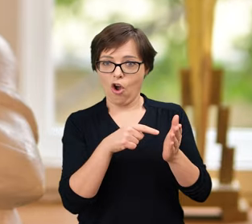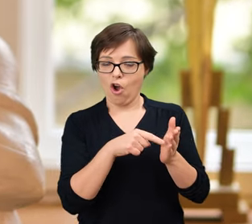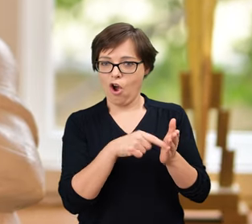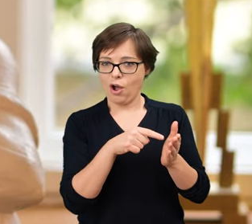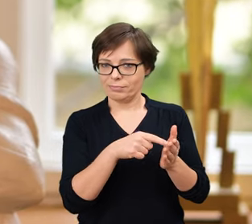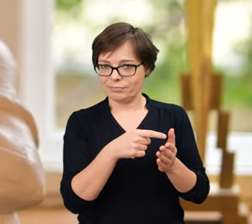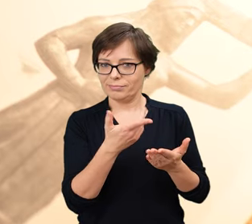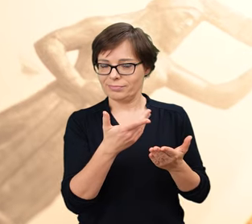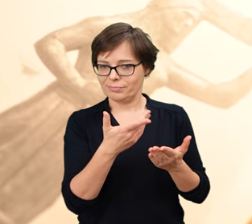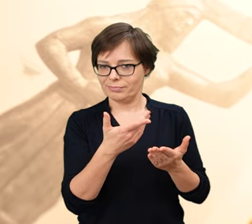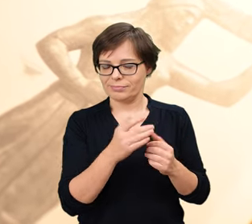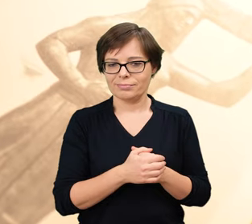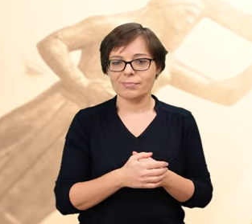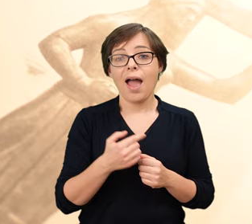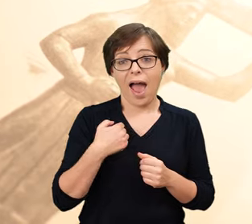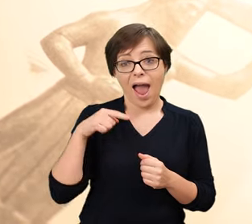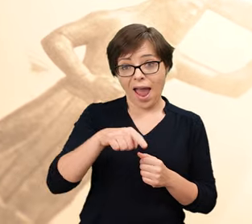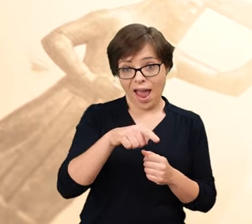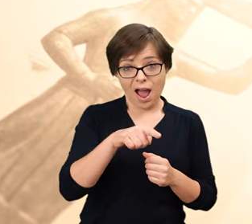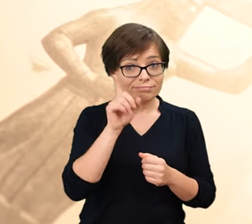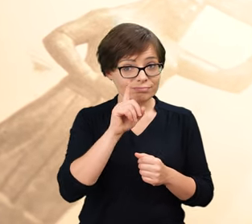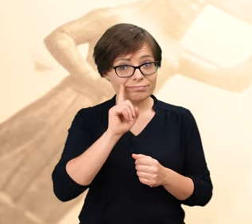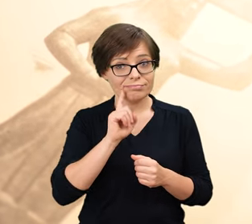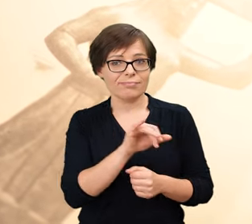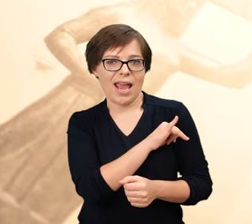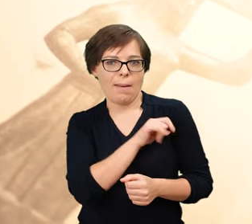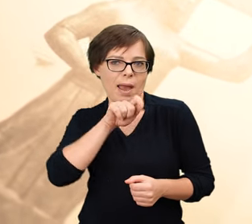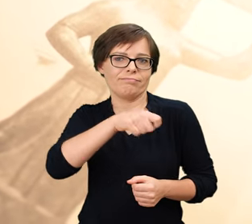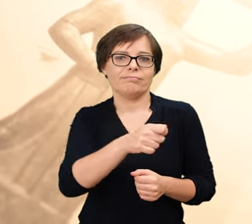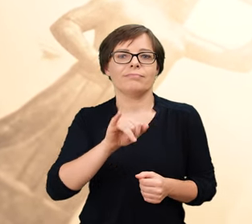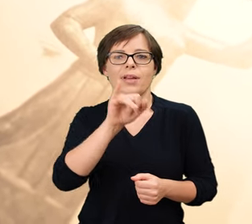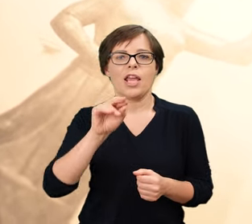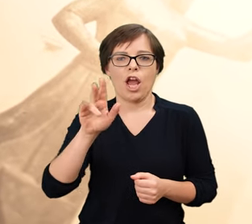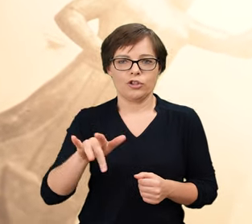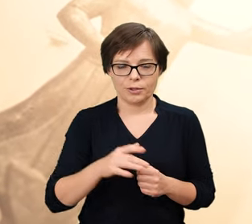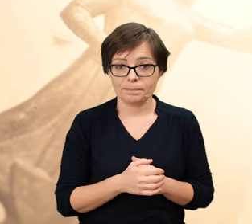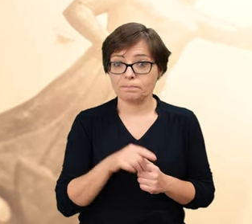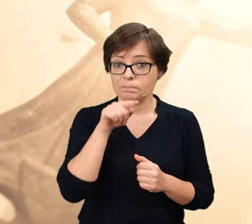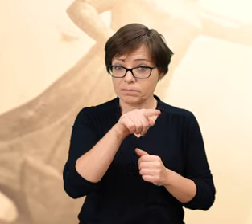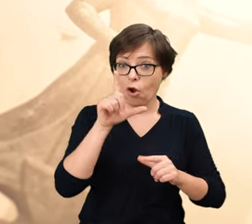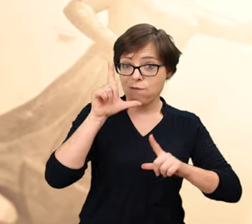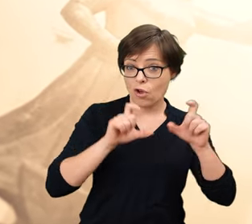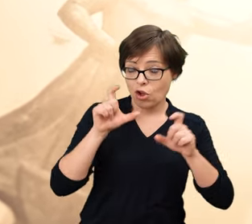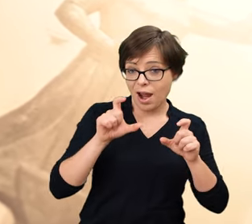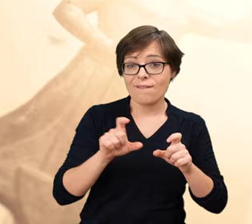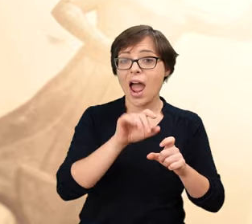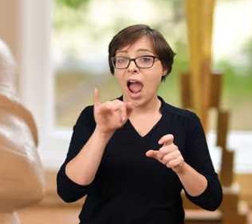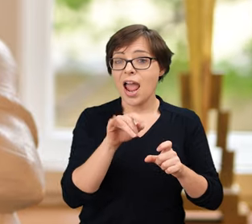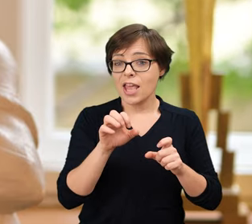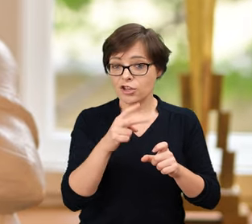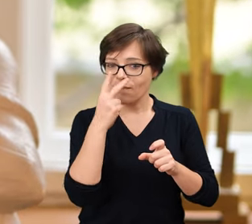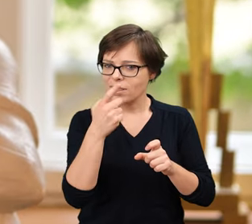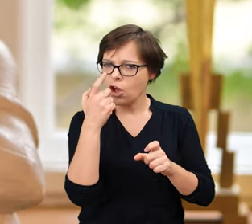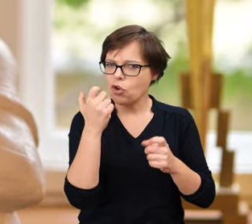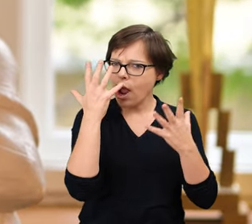książką, któremu nadałem imię Jerzy. Jerzy na tej fotografii jest trochę ciemniejszy,